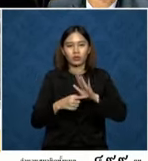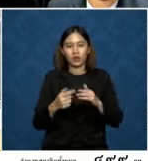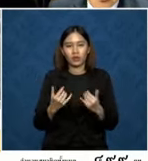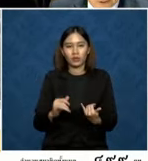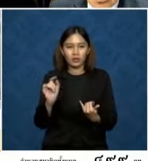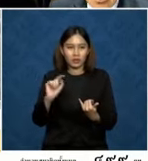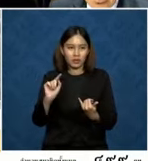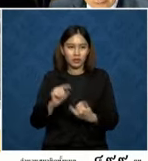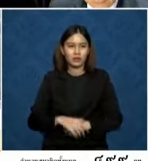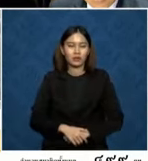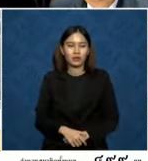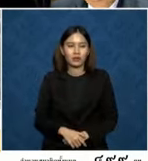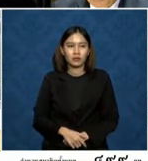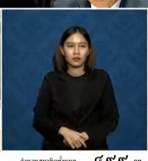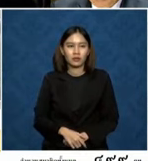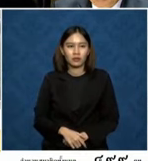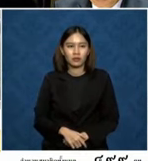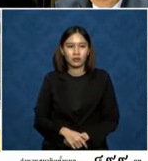ครับ